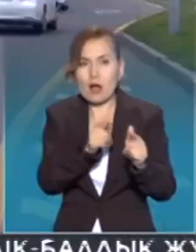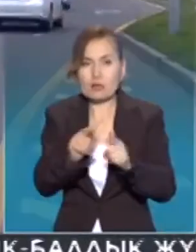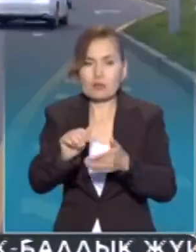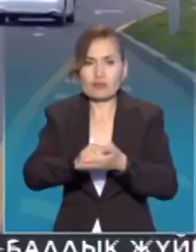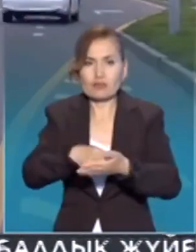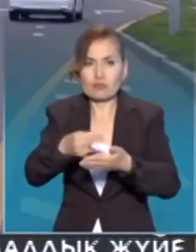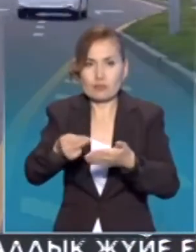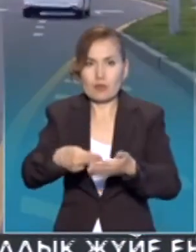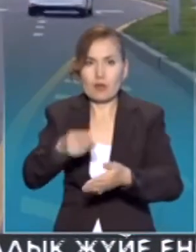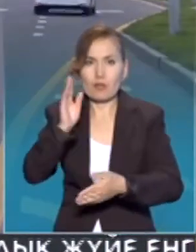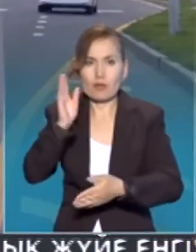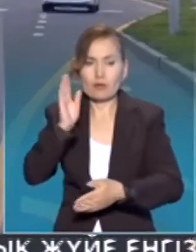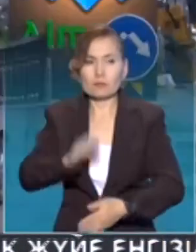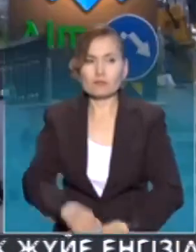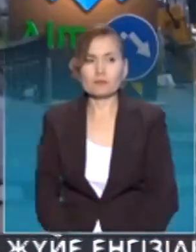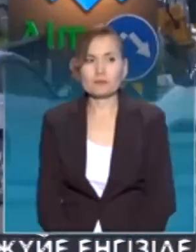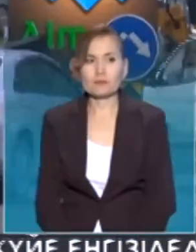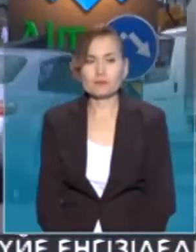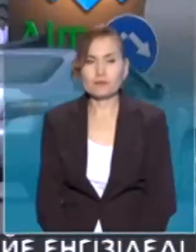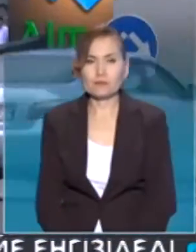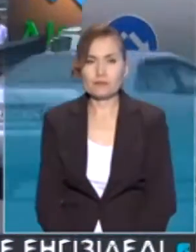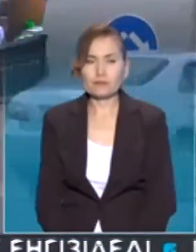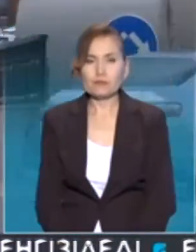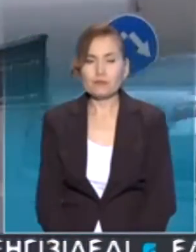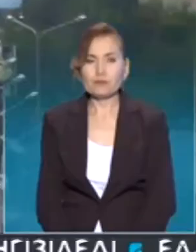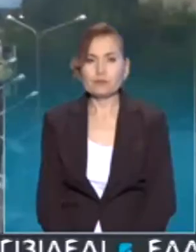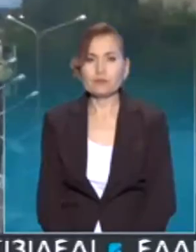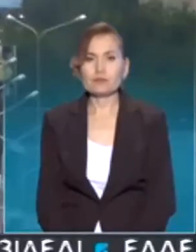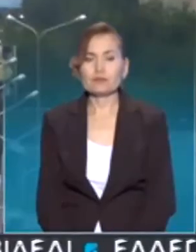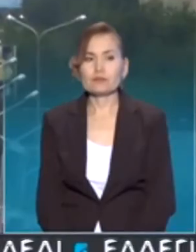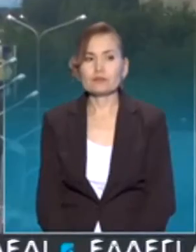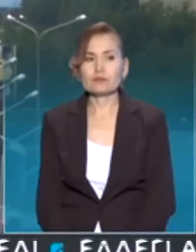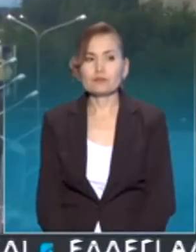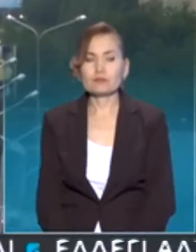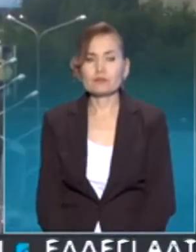деген тілегі бар. Алматыдан Нұрсұлтан Тілектес, Ержан Жаңбырбай, Қазақстан ұлттық арнасы.